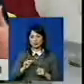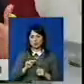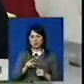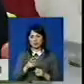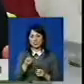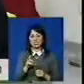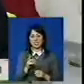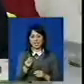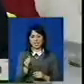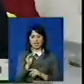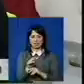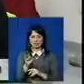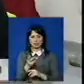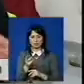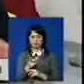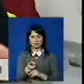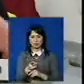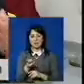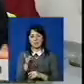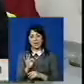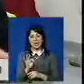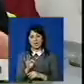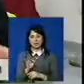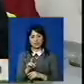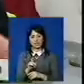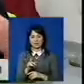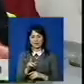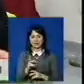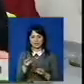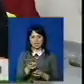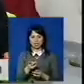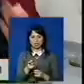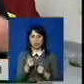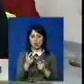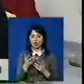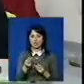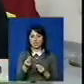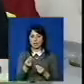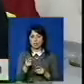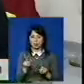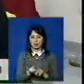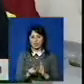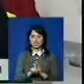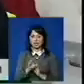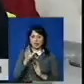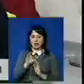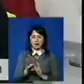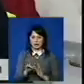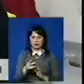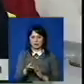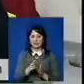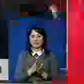მას კიდე გარკვეული თანხა ესაჭიროება, მაგრამ აღარ იქნება საჭირო ესეთი ოდენობით თანხა, რომელიც თავიდან ჩაიდო შენებლობაში.